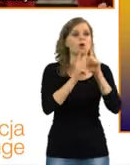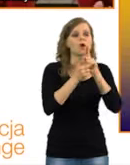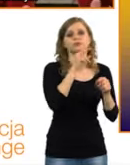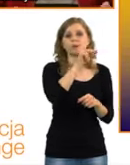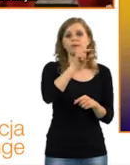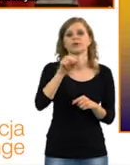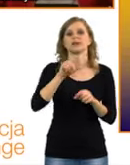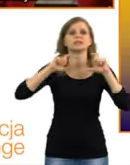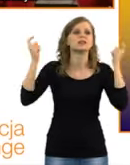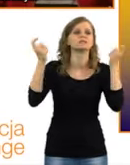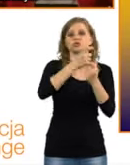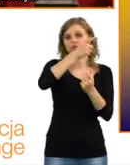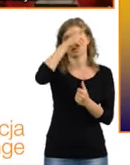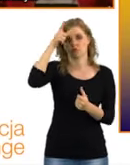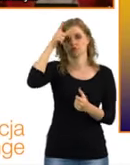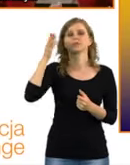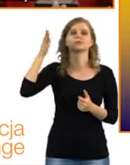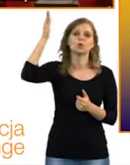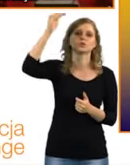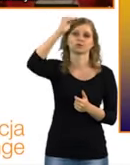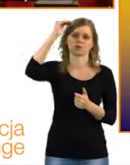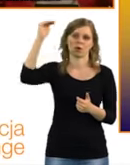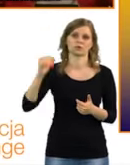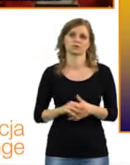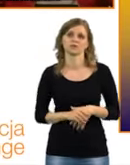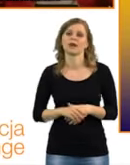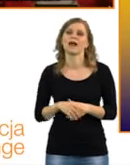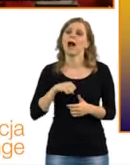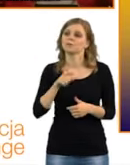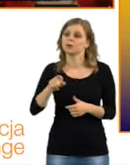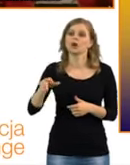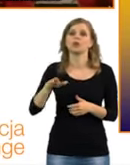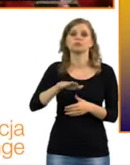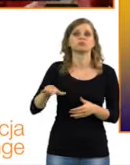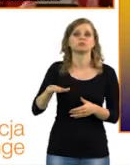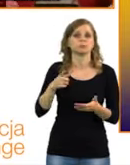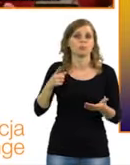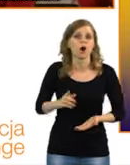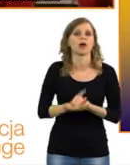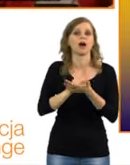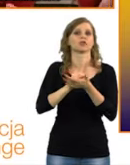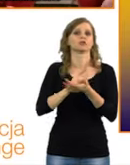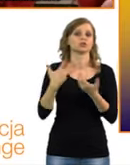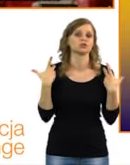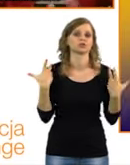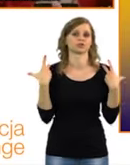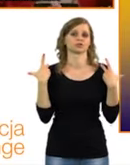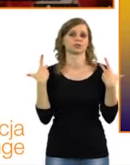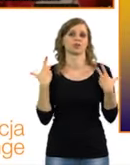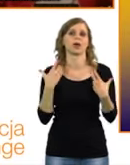oralnego ze wszystkimi ludźmi później w życiu dorosłym i radzenia sobie w